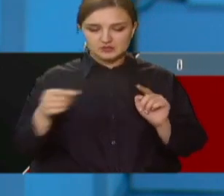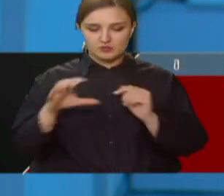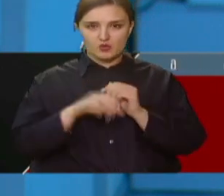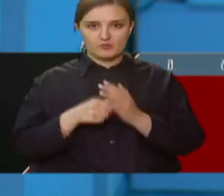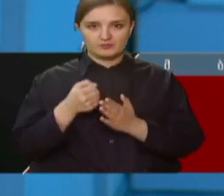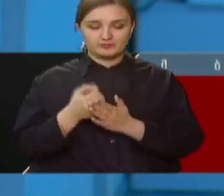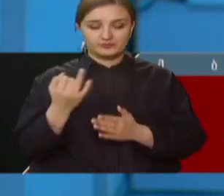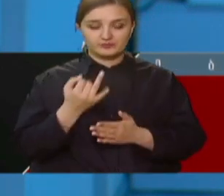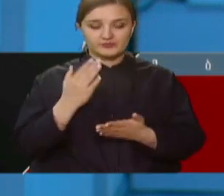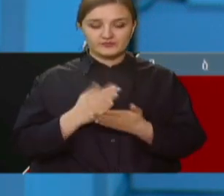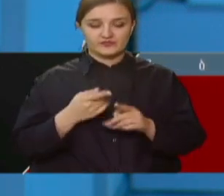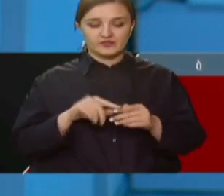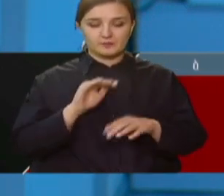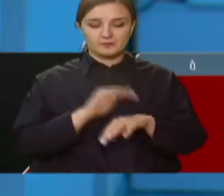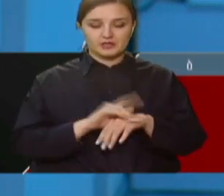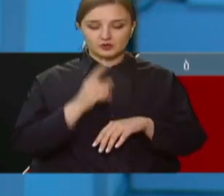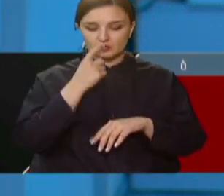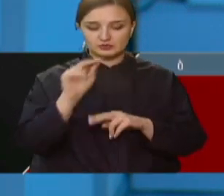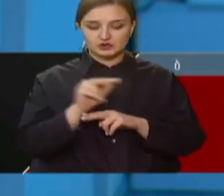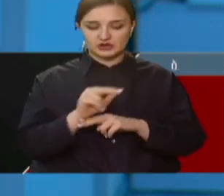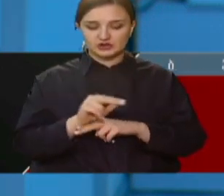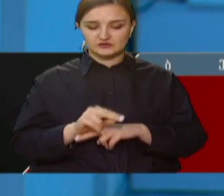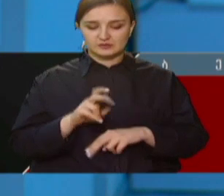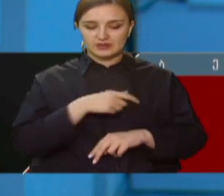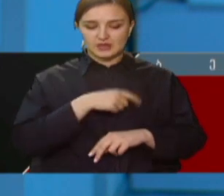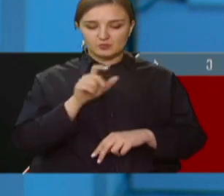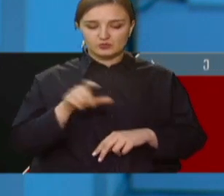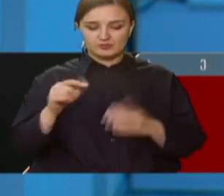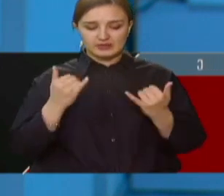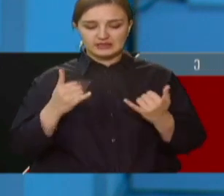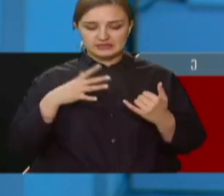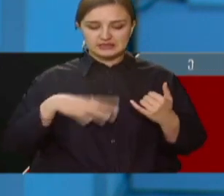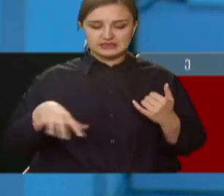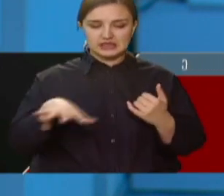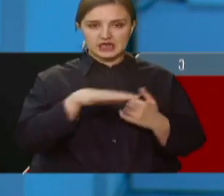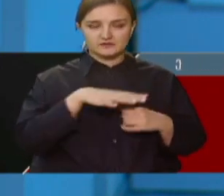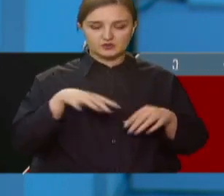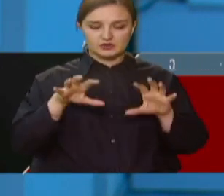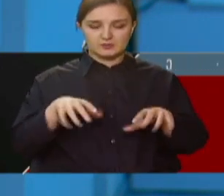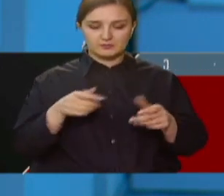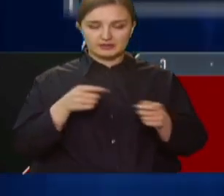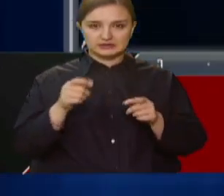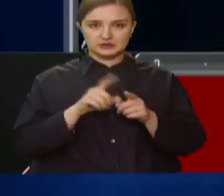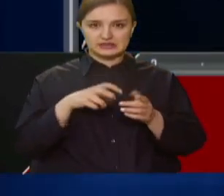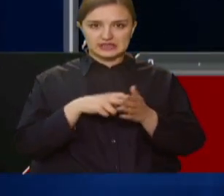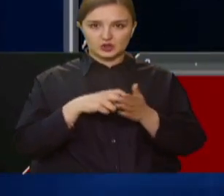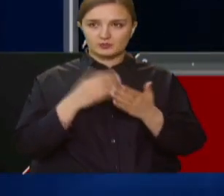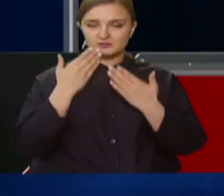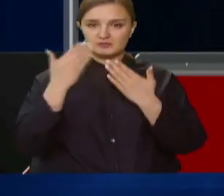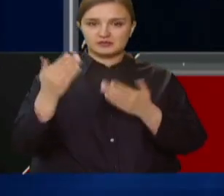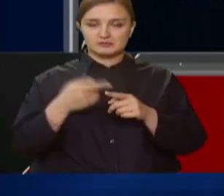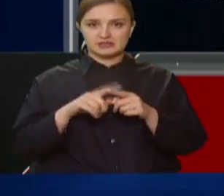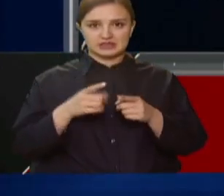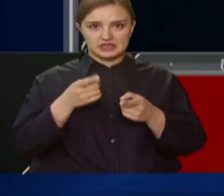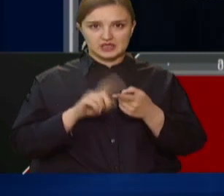საინტერესო არის ის ფაქტიც, რომ ზოგადად აი ამ შენიშვნების ავტორმა დეპუტატებმა დღეს საქართველოს პრეზიდენტსაც მიმართეს წერილობით იმასთან